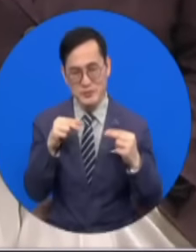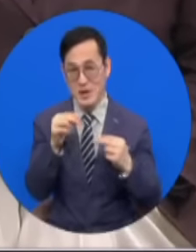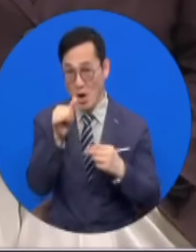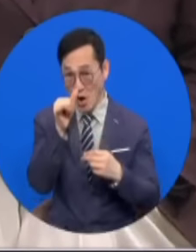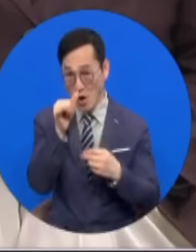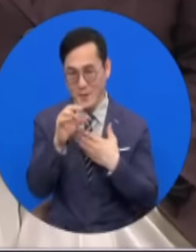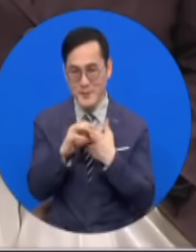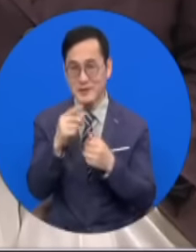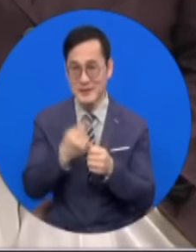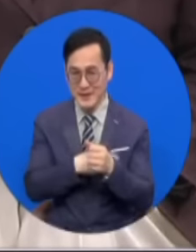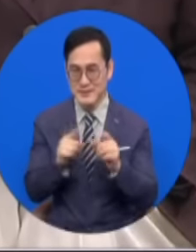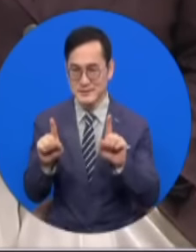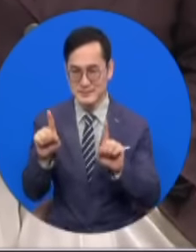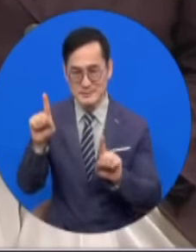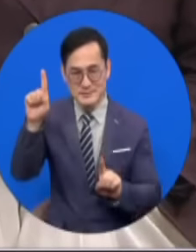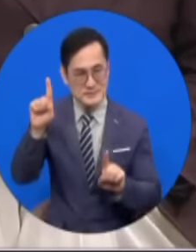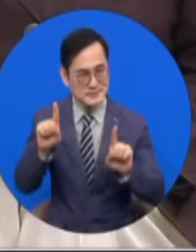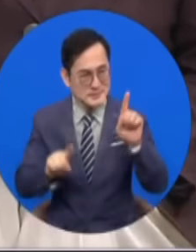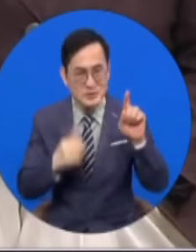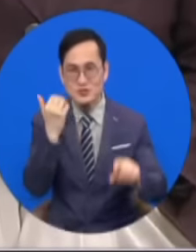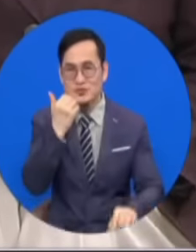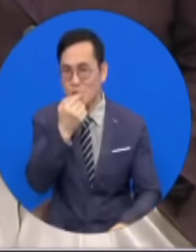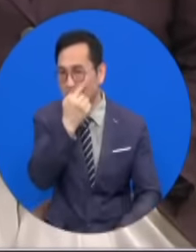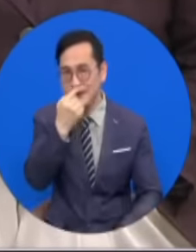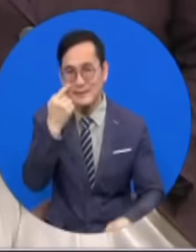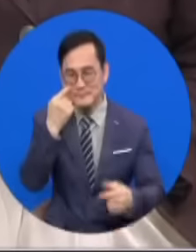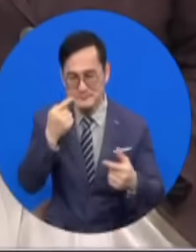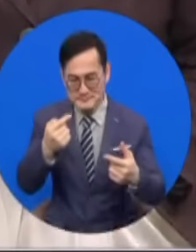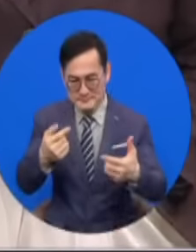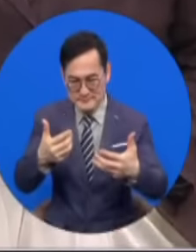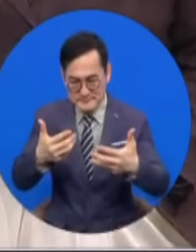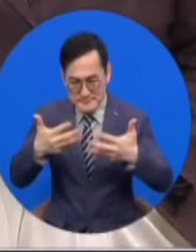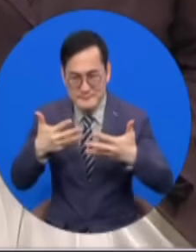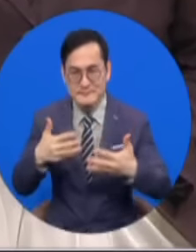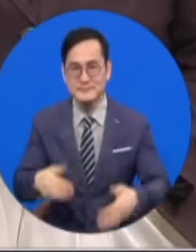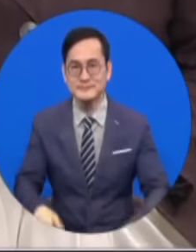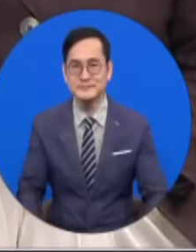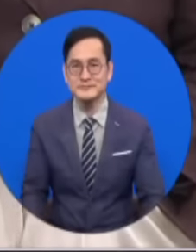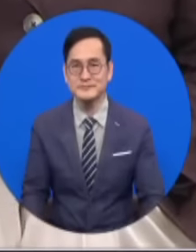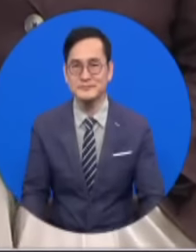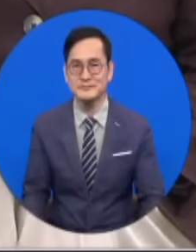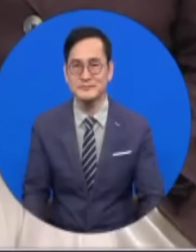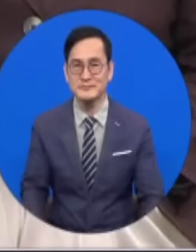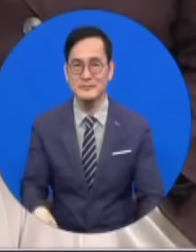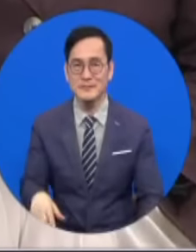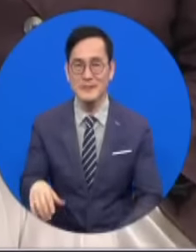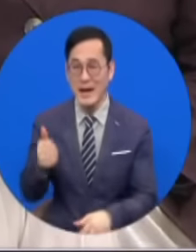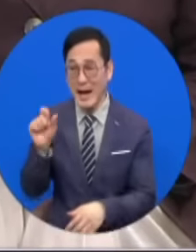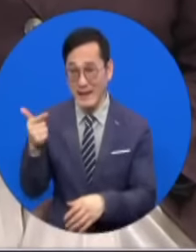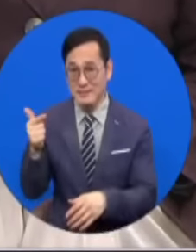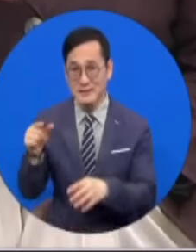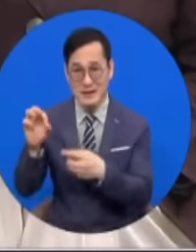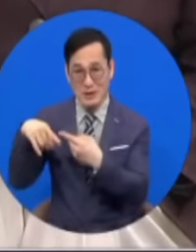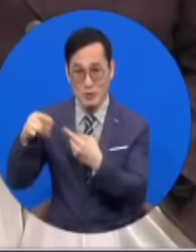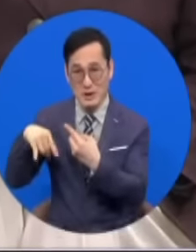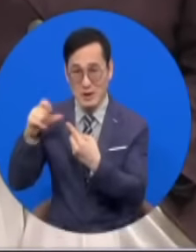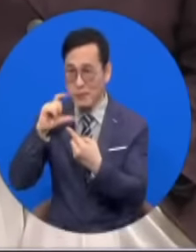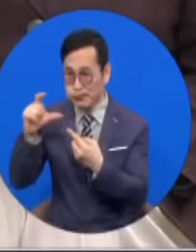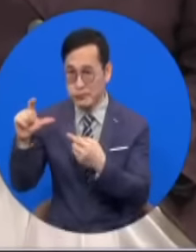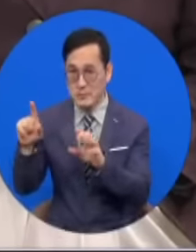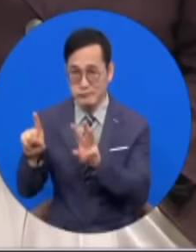구치기 들어갈 텐데 그때도 아마 이런 추세가 계속이 될 건지 아니면 또 어 지금 2